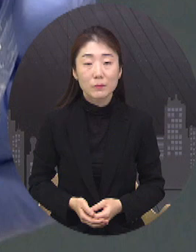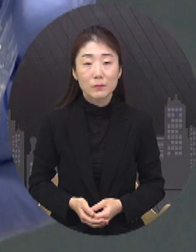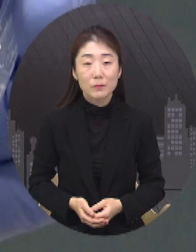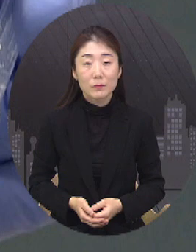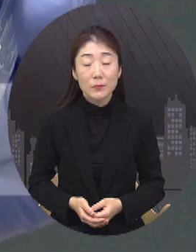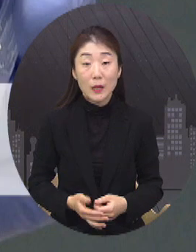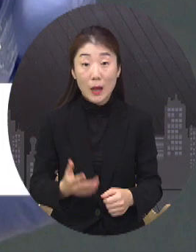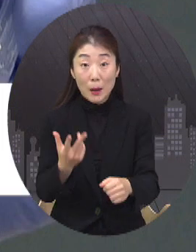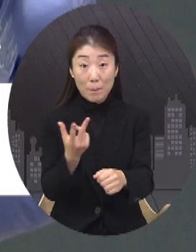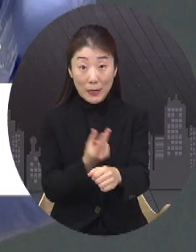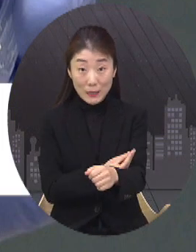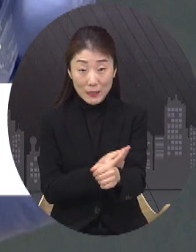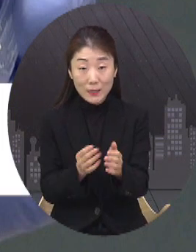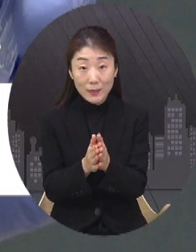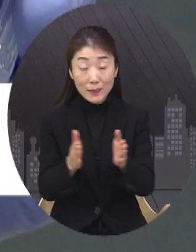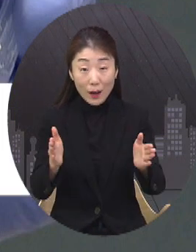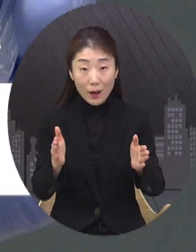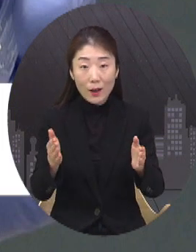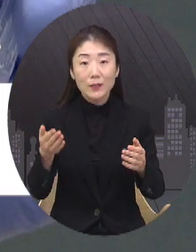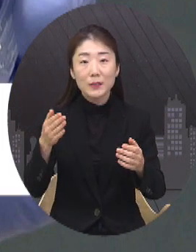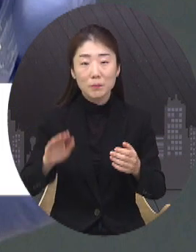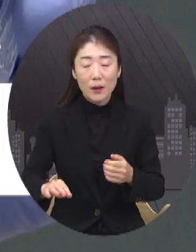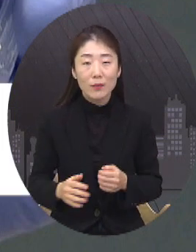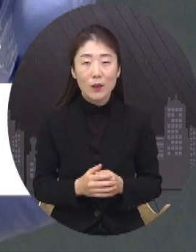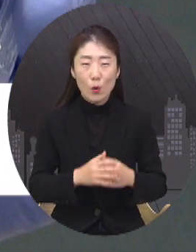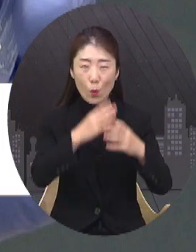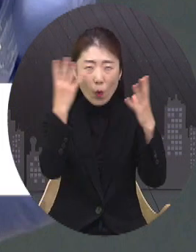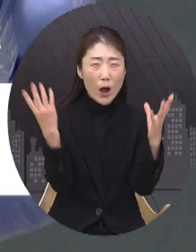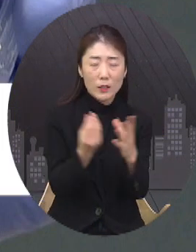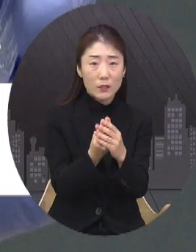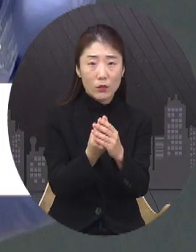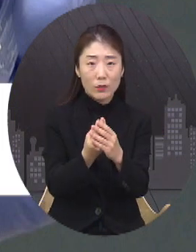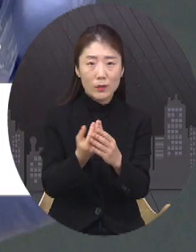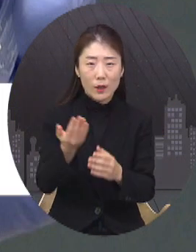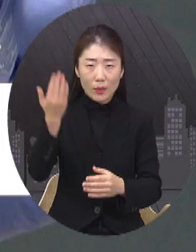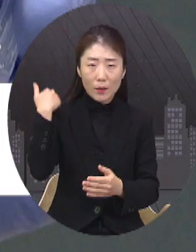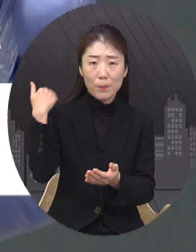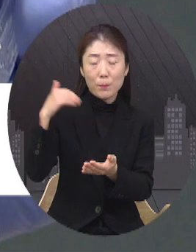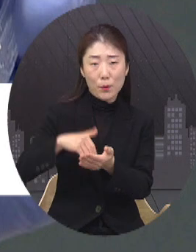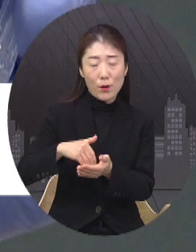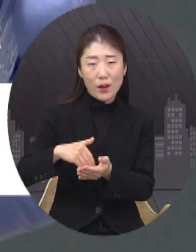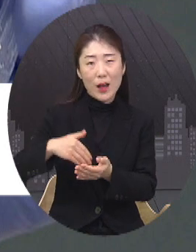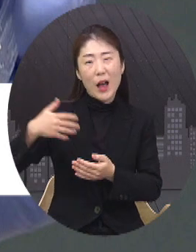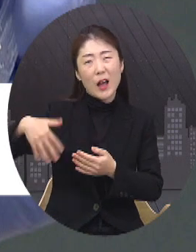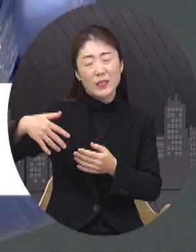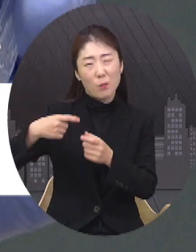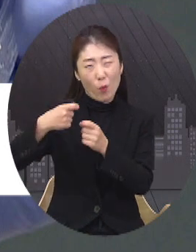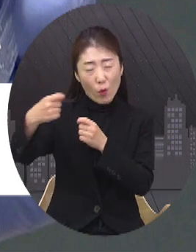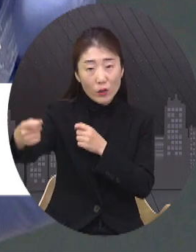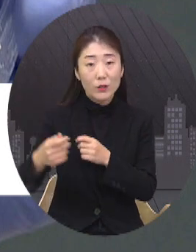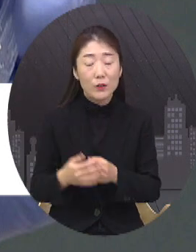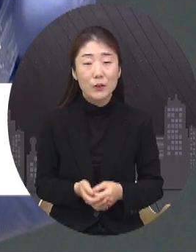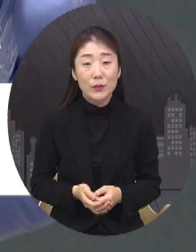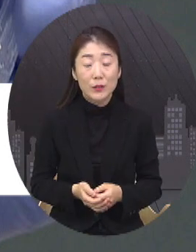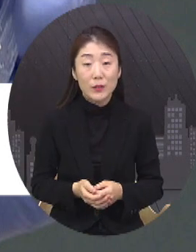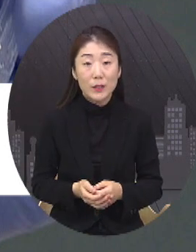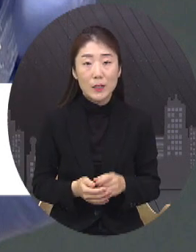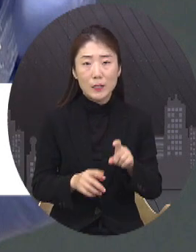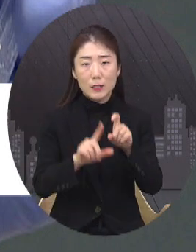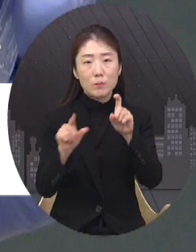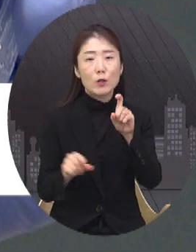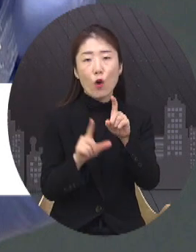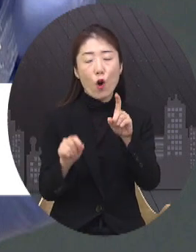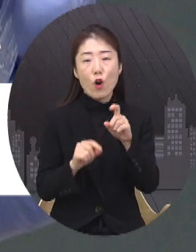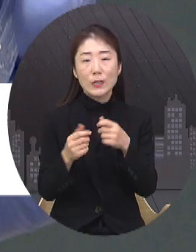이렇게 백신 접종이 본격 시작됐지만 완전한 일상으로 의 복귀는 아직 먼 일입니다 11월 집단